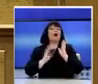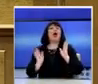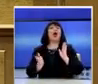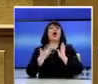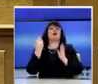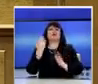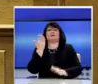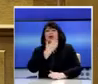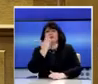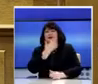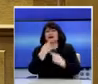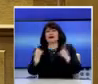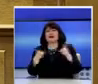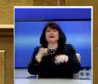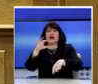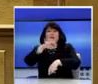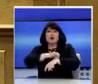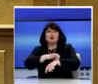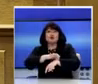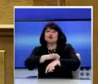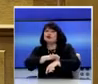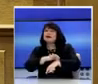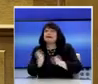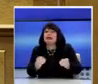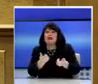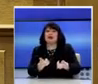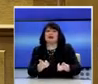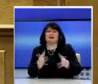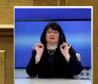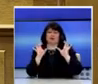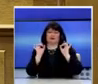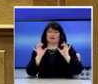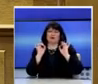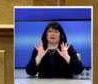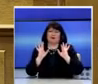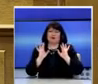που οι μαθητές ή οι εκπαιδευτικοί νοσήσουν.